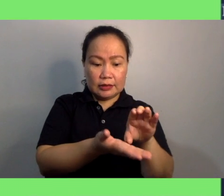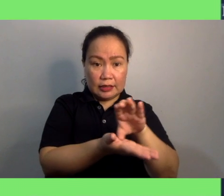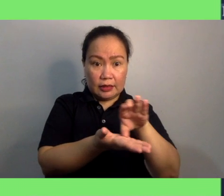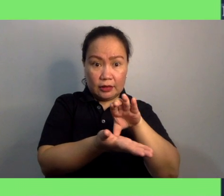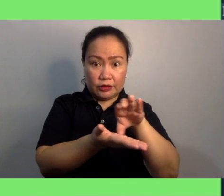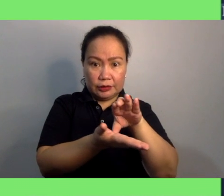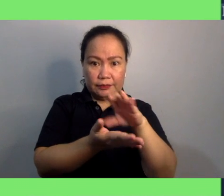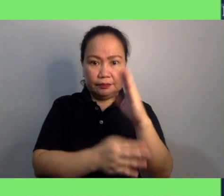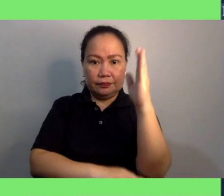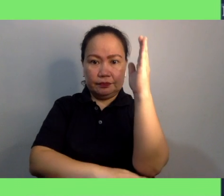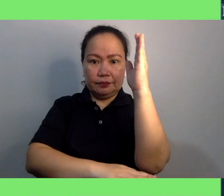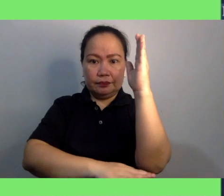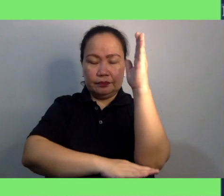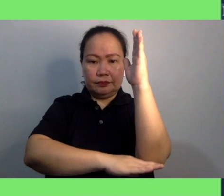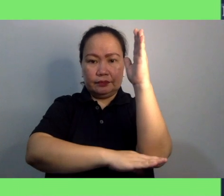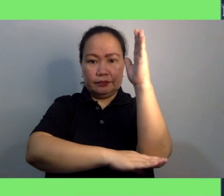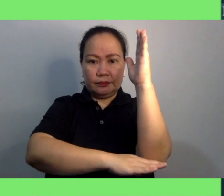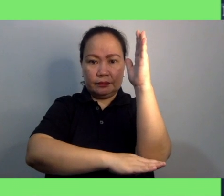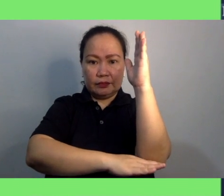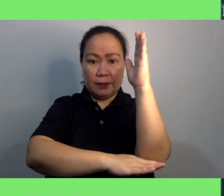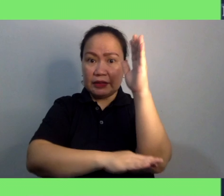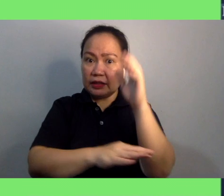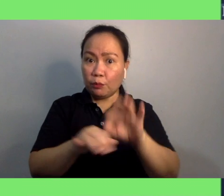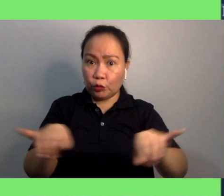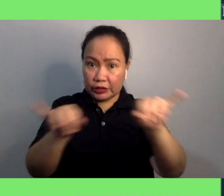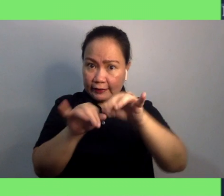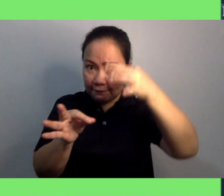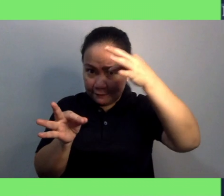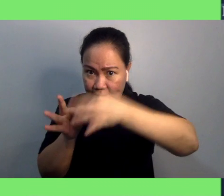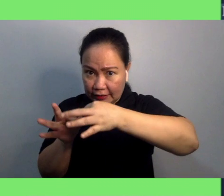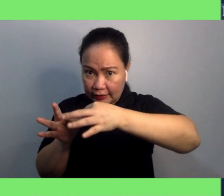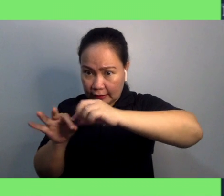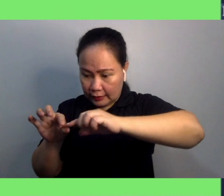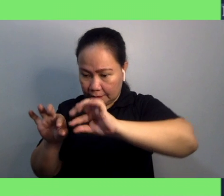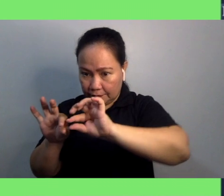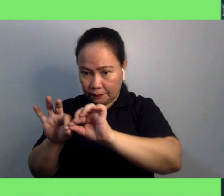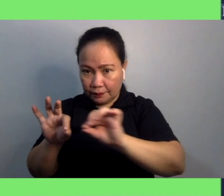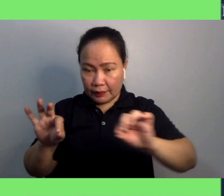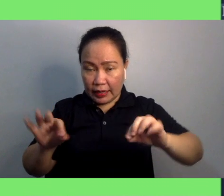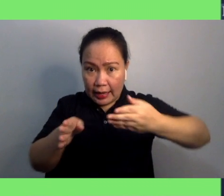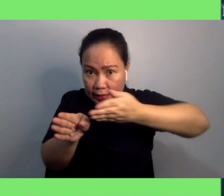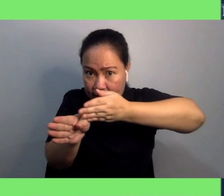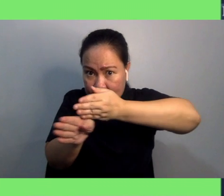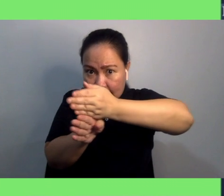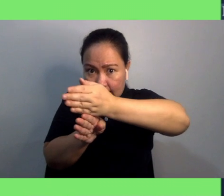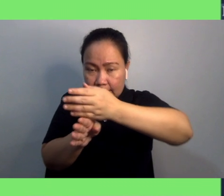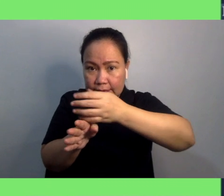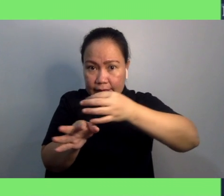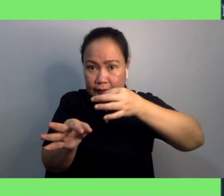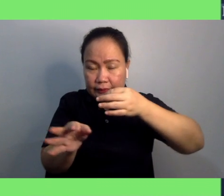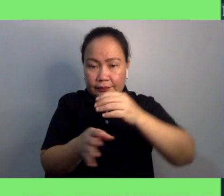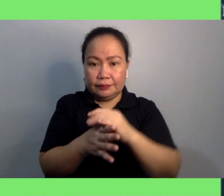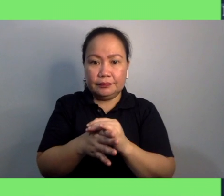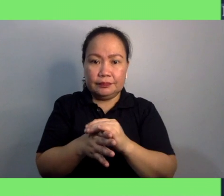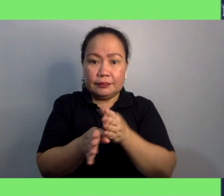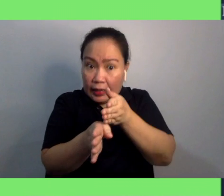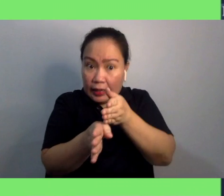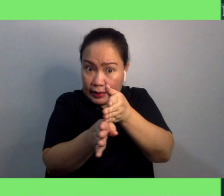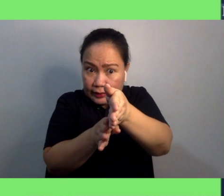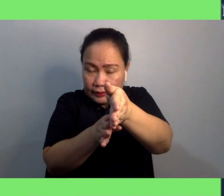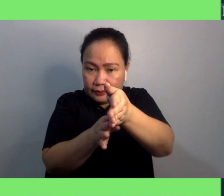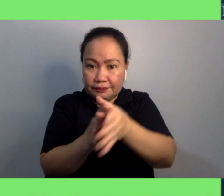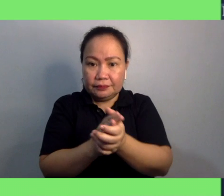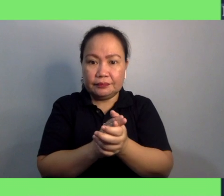Okay, so eto na po siya. So,